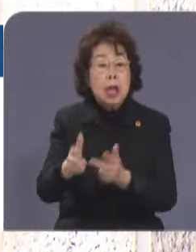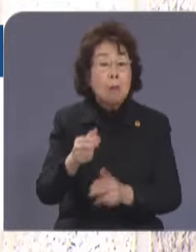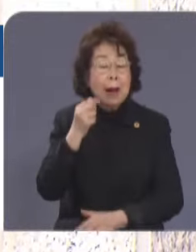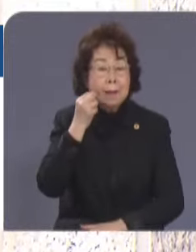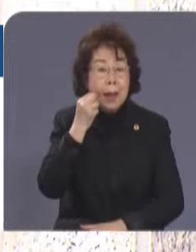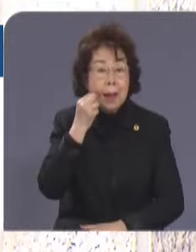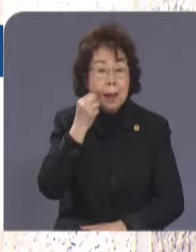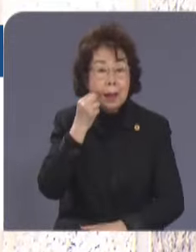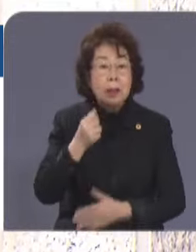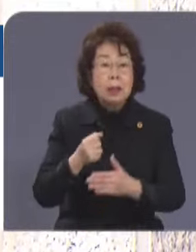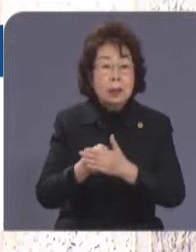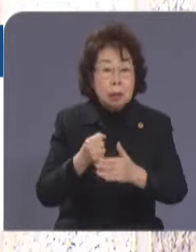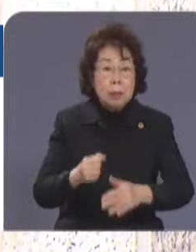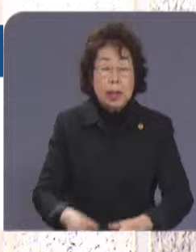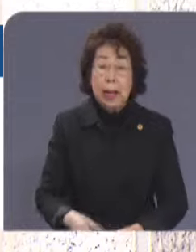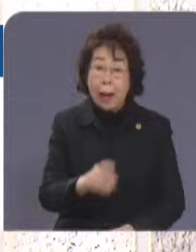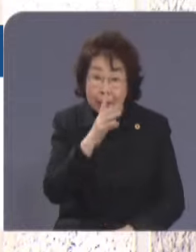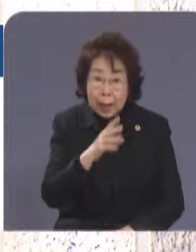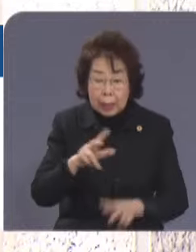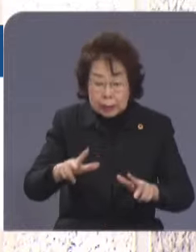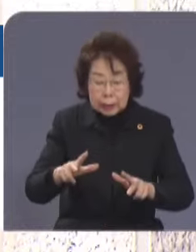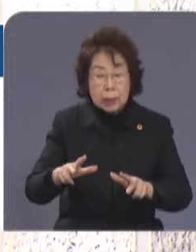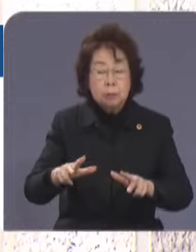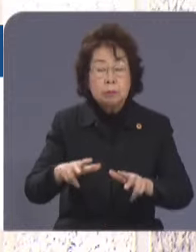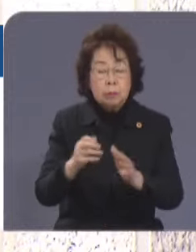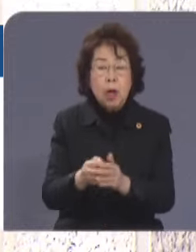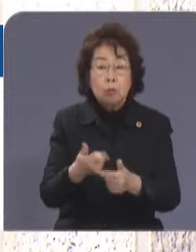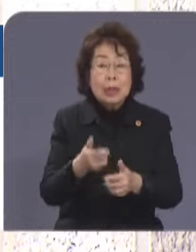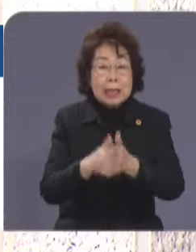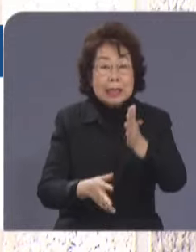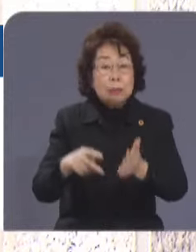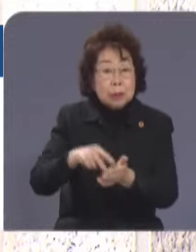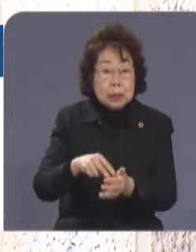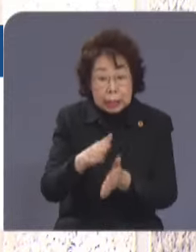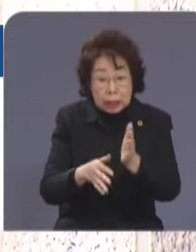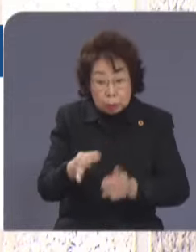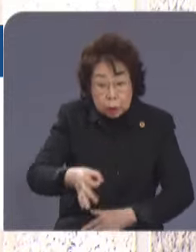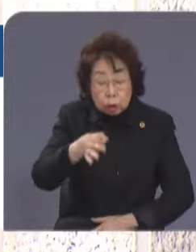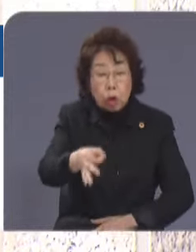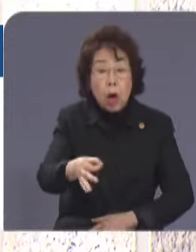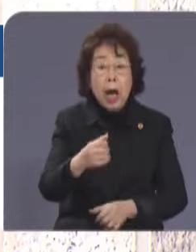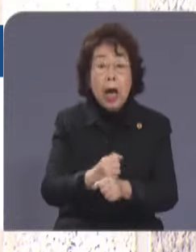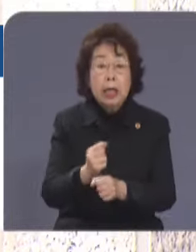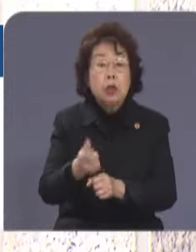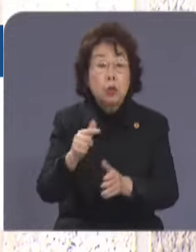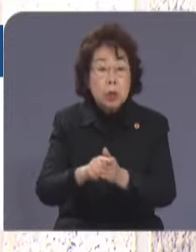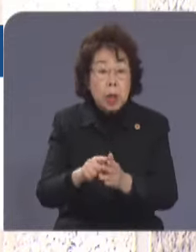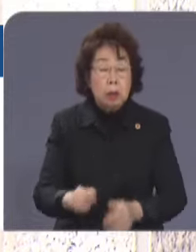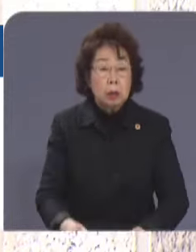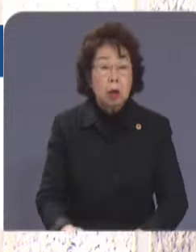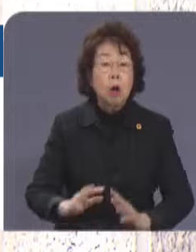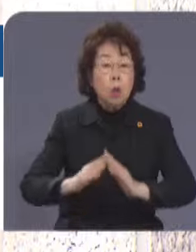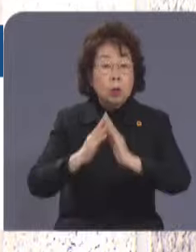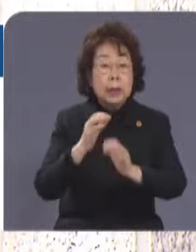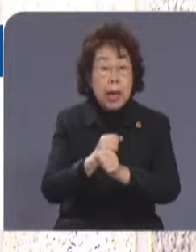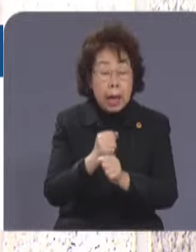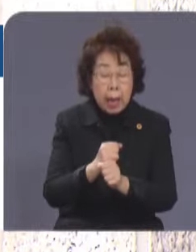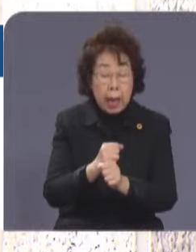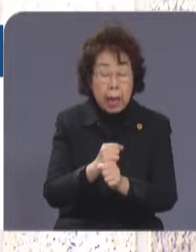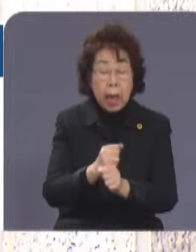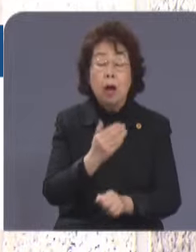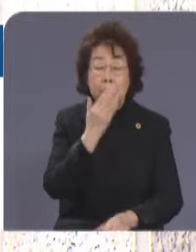상황이 펼쳐지면 안 되니 지금 현재 시에서 시비로 들었을 수 있는 그 돈부터 해서